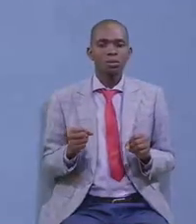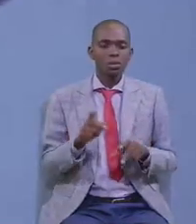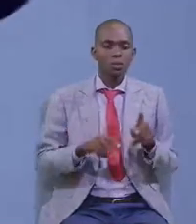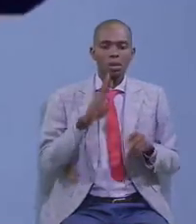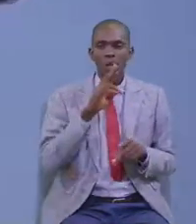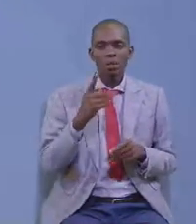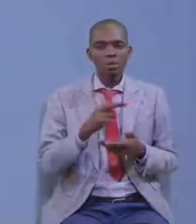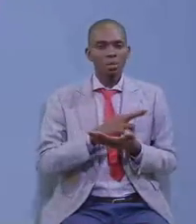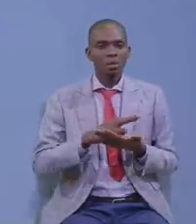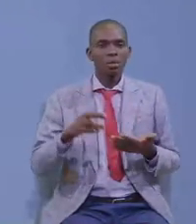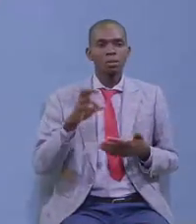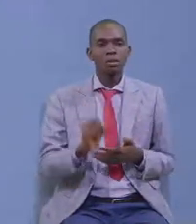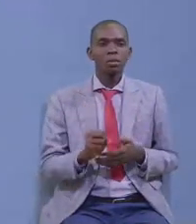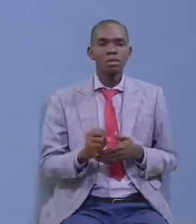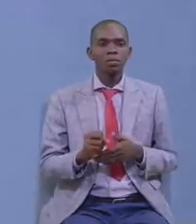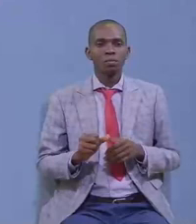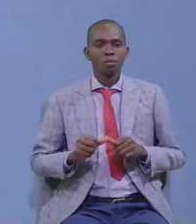Demeurant ferme dans sa voie.